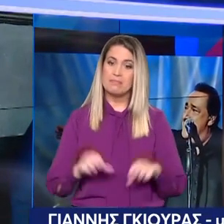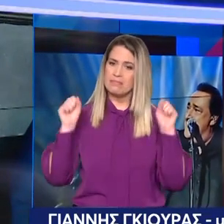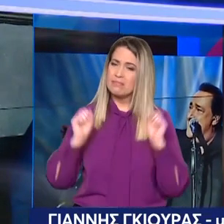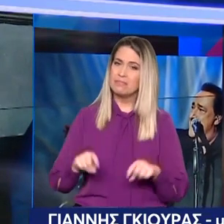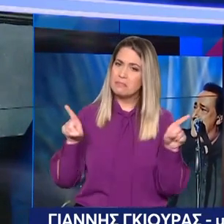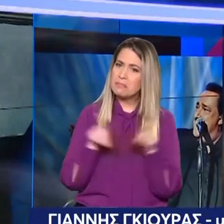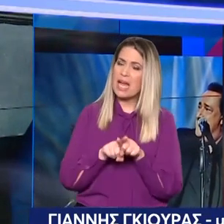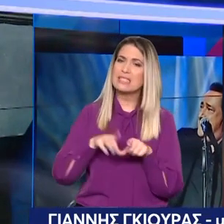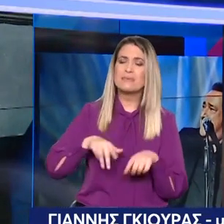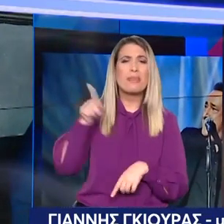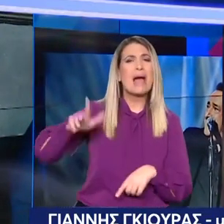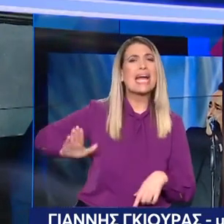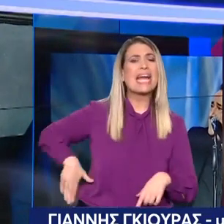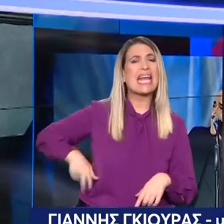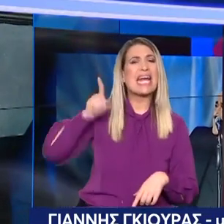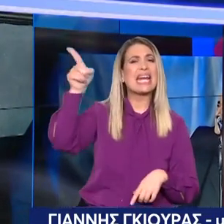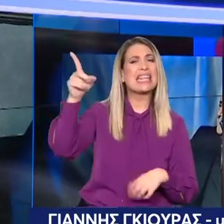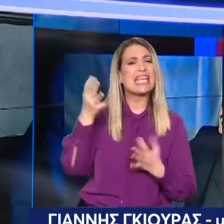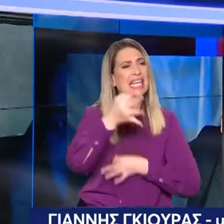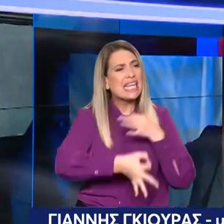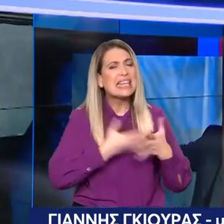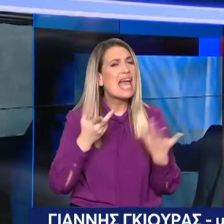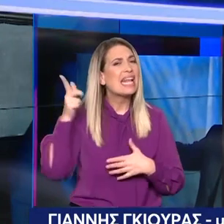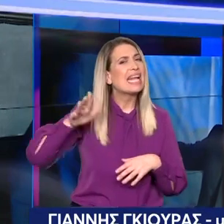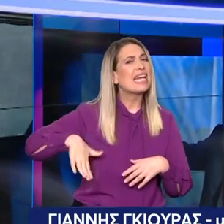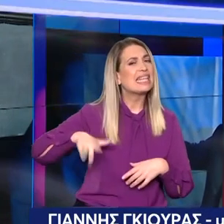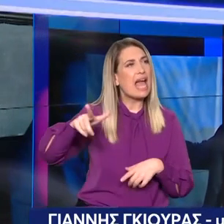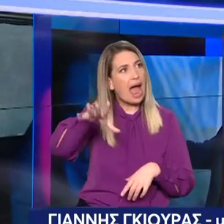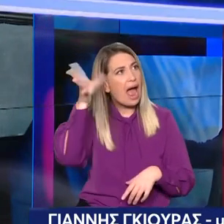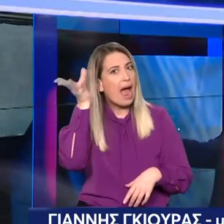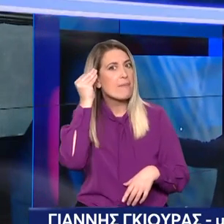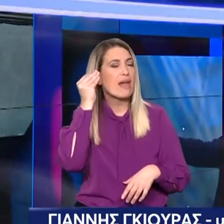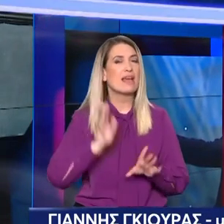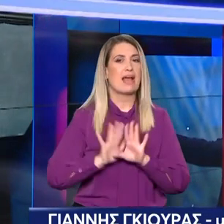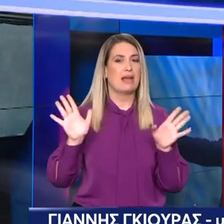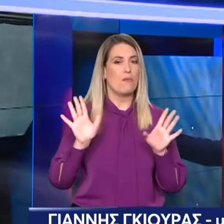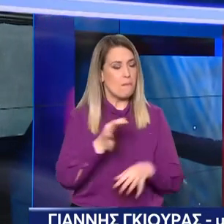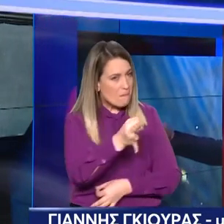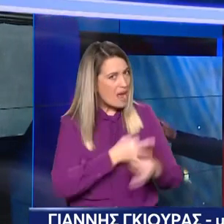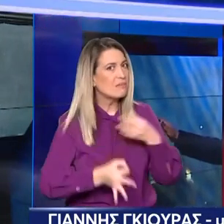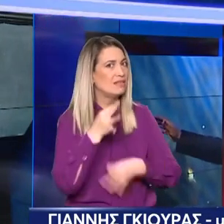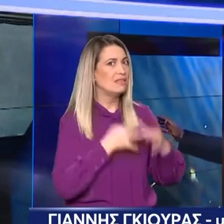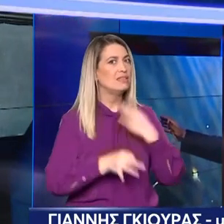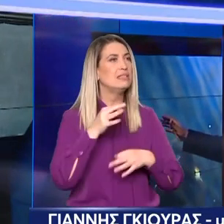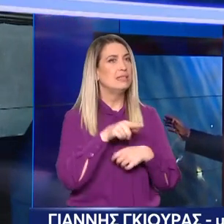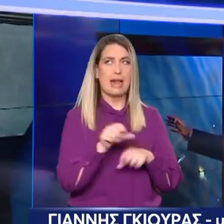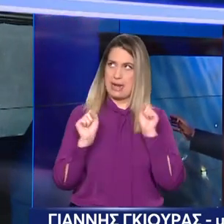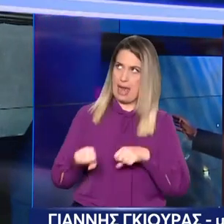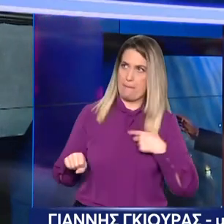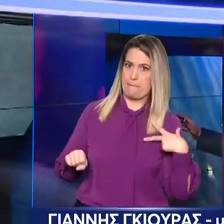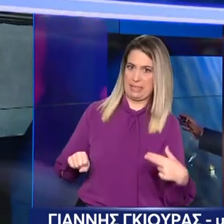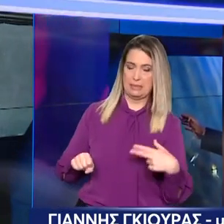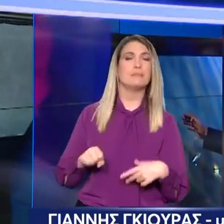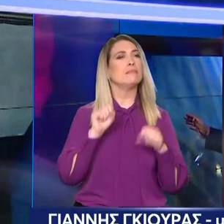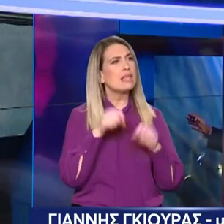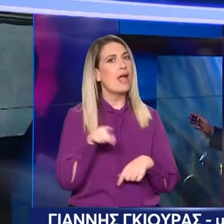ναι. Πείτε μας λίγο τι έγινε τότε, γιατί νομίζω ότι εκείνη είναι η πρώτη στιγμή που προκύπτει το σοβαρό πρόβλημα